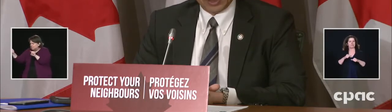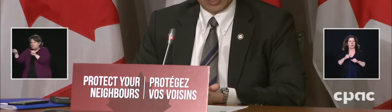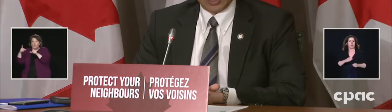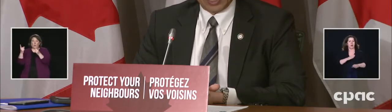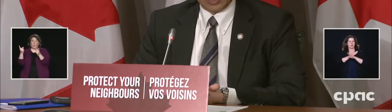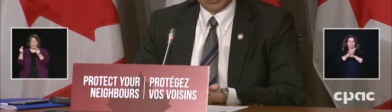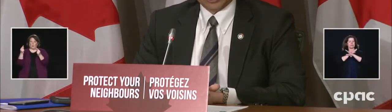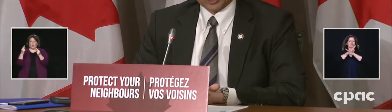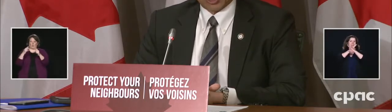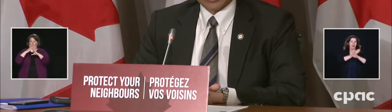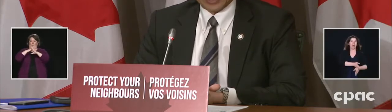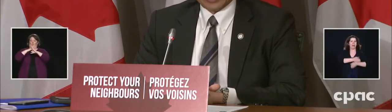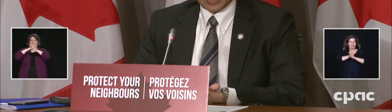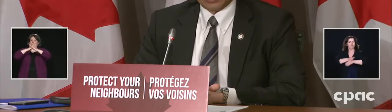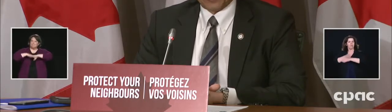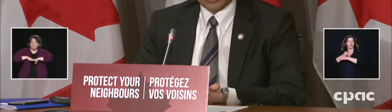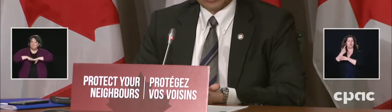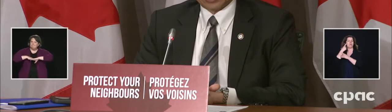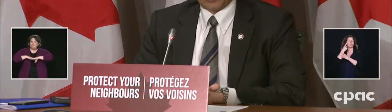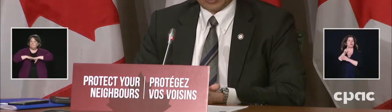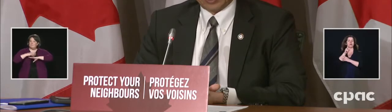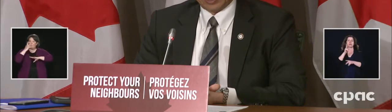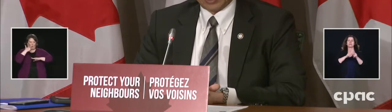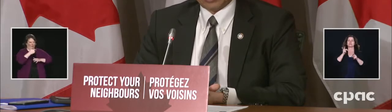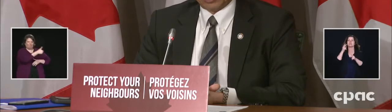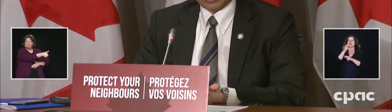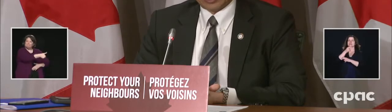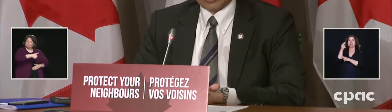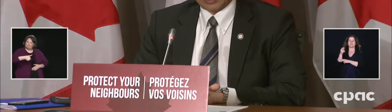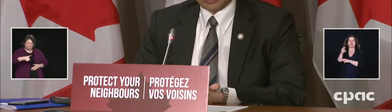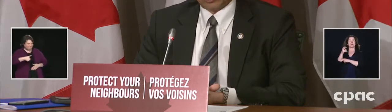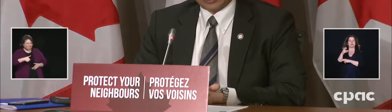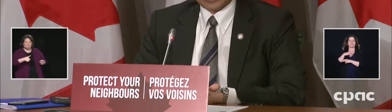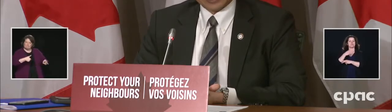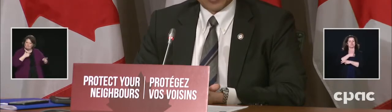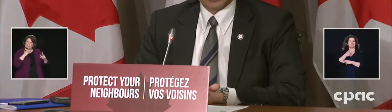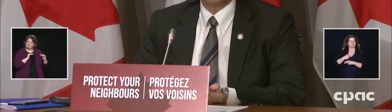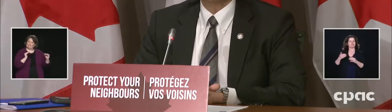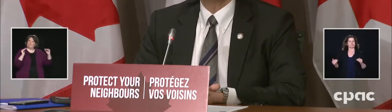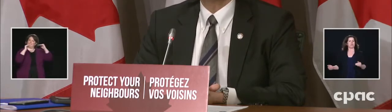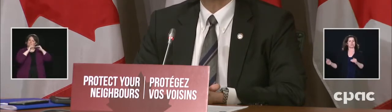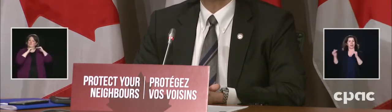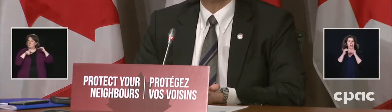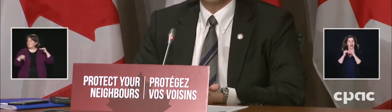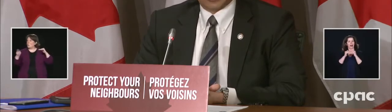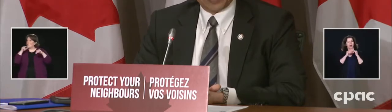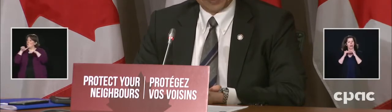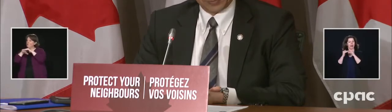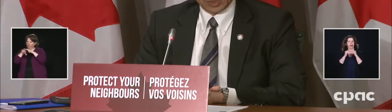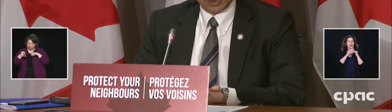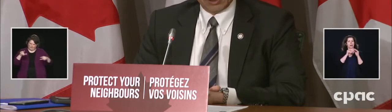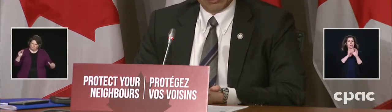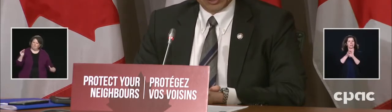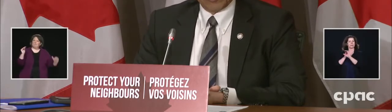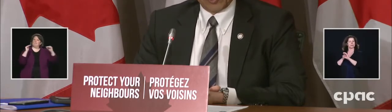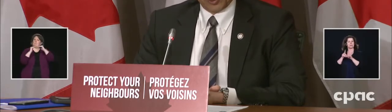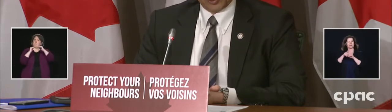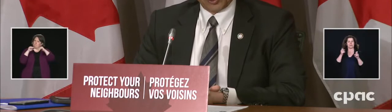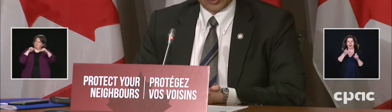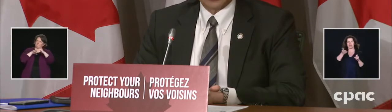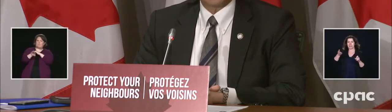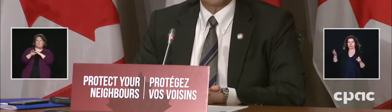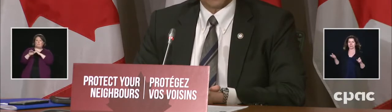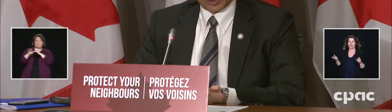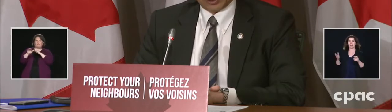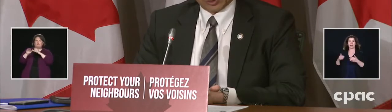handicapées aient des chances égales de participer à tous les aspects de la société. Nous avons